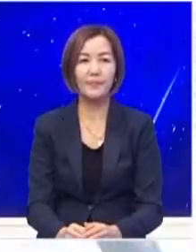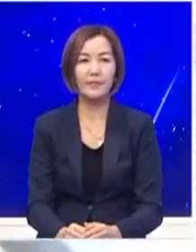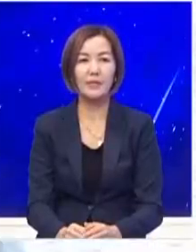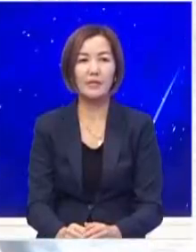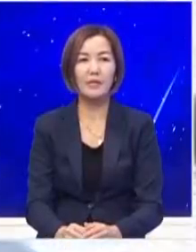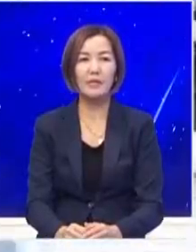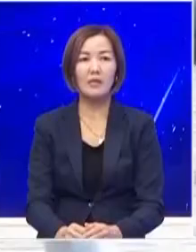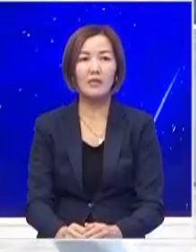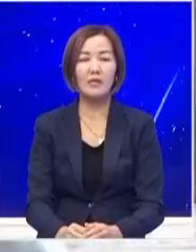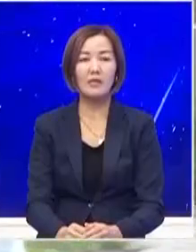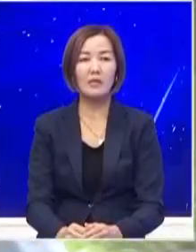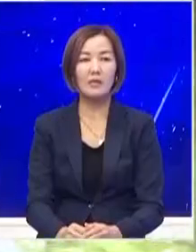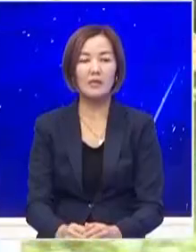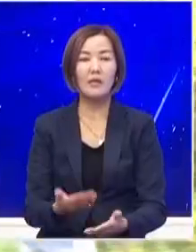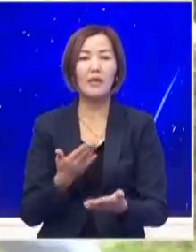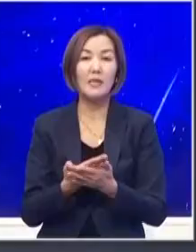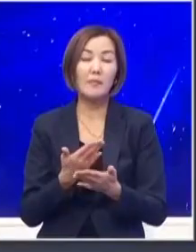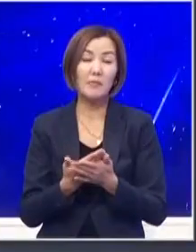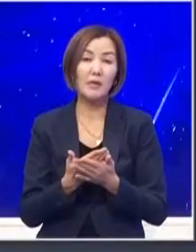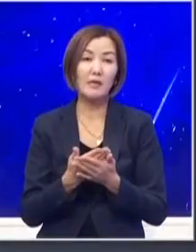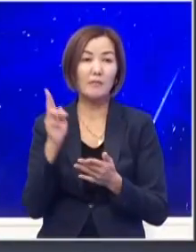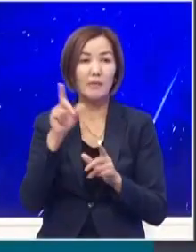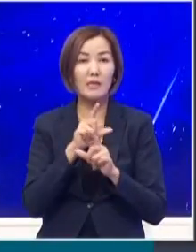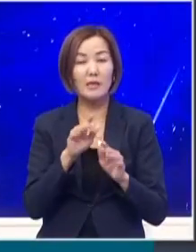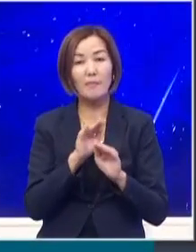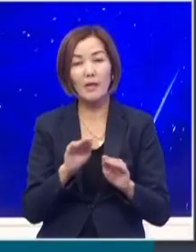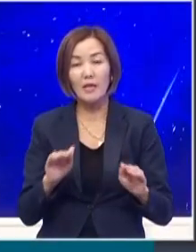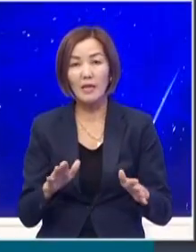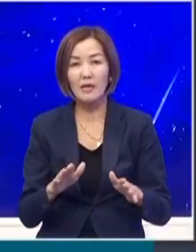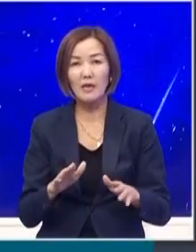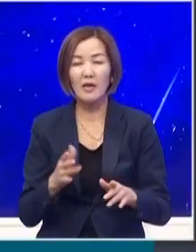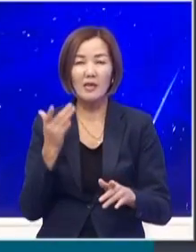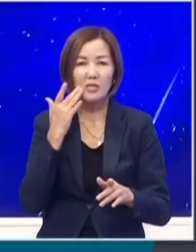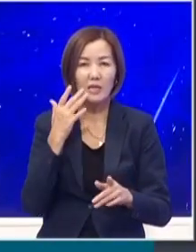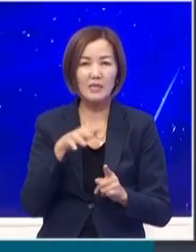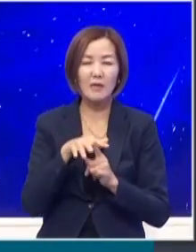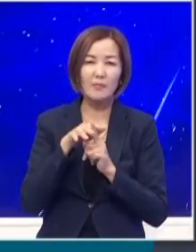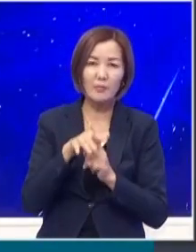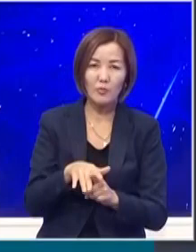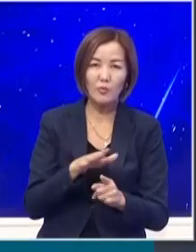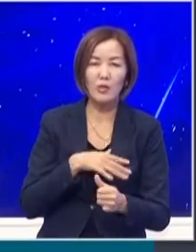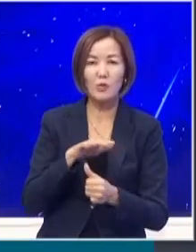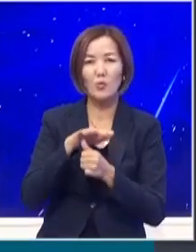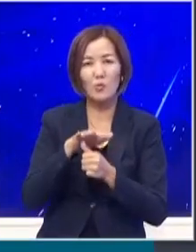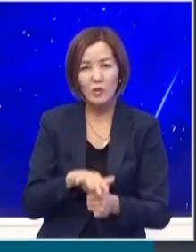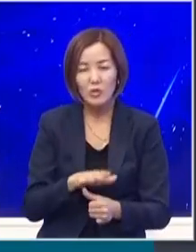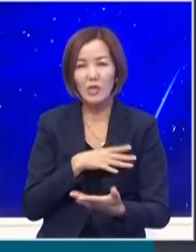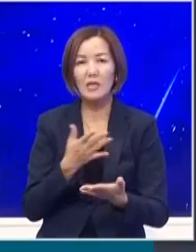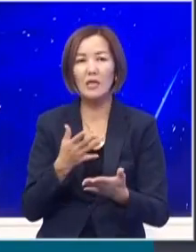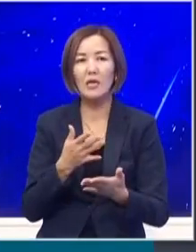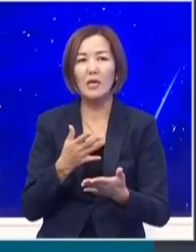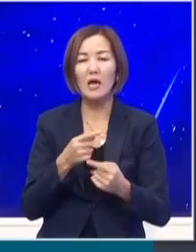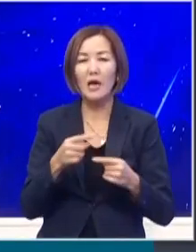Балалар ортасындағы жағымсыз құбылыстардың барлық түрлері бойынша облыстар, қалалар, аудандар білім беру ұйымдары